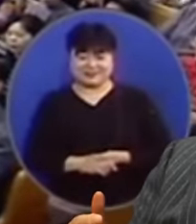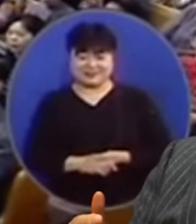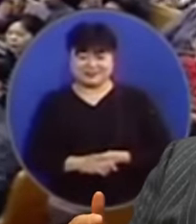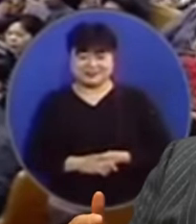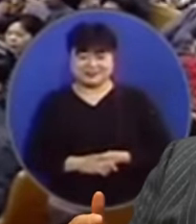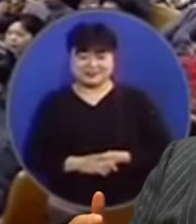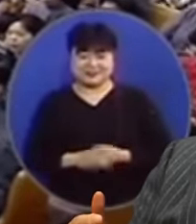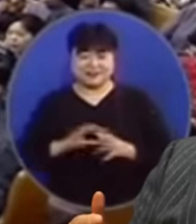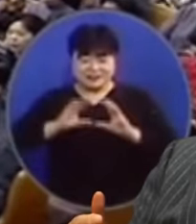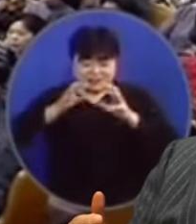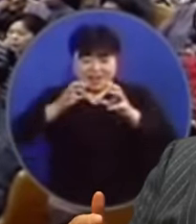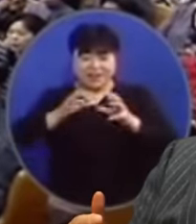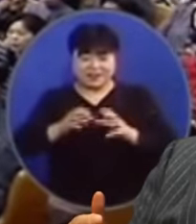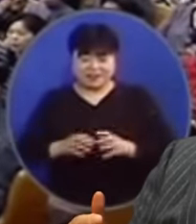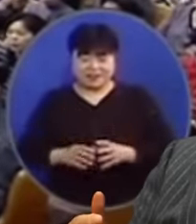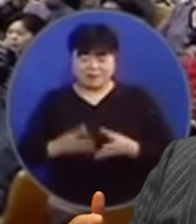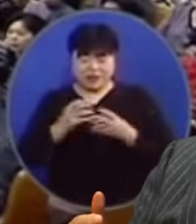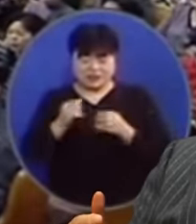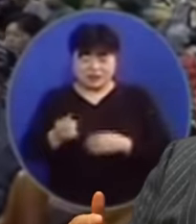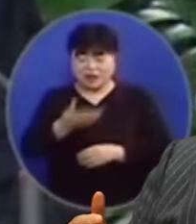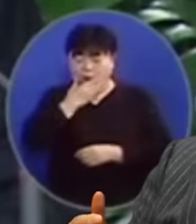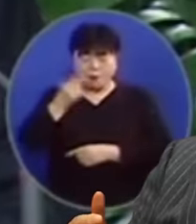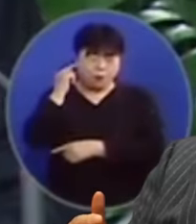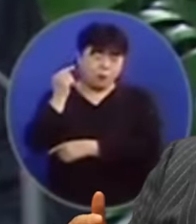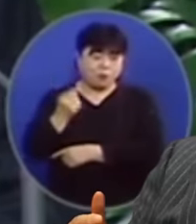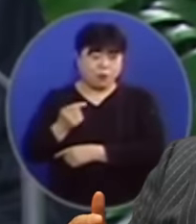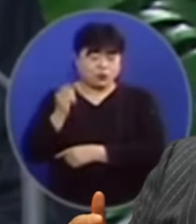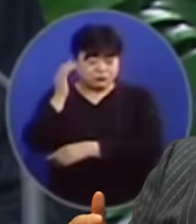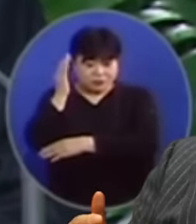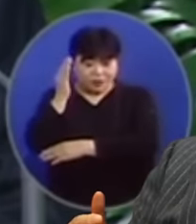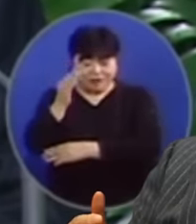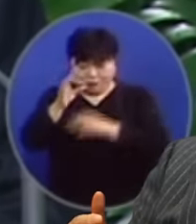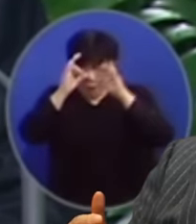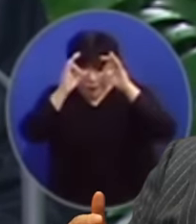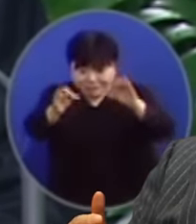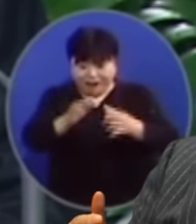그리고 온 천하에 다니면서 만민에게 복음을 증거하는 것을 보았다.